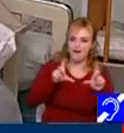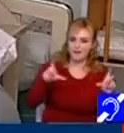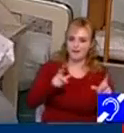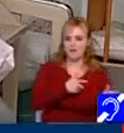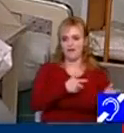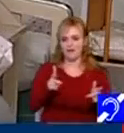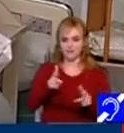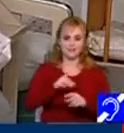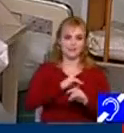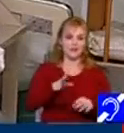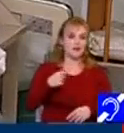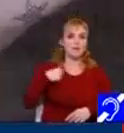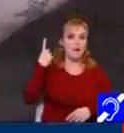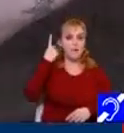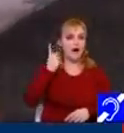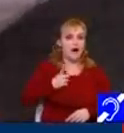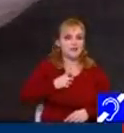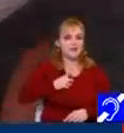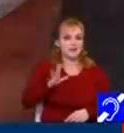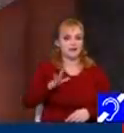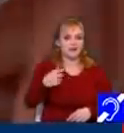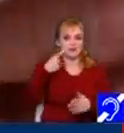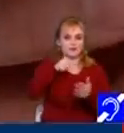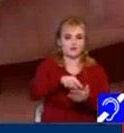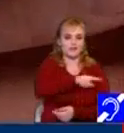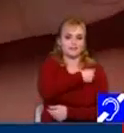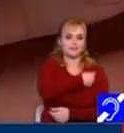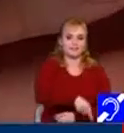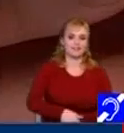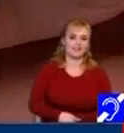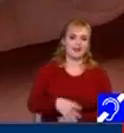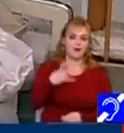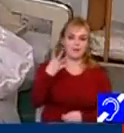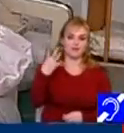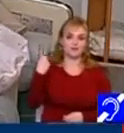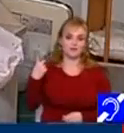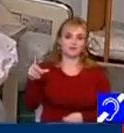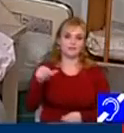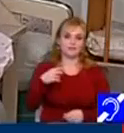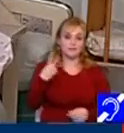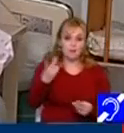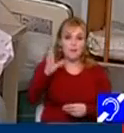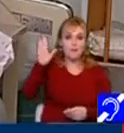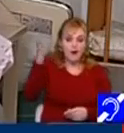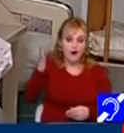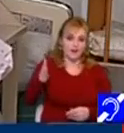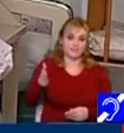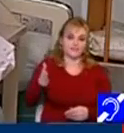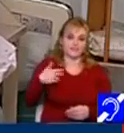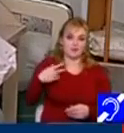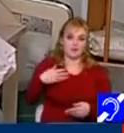gătim. Nici nu m-am așteptat să ajung la asta. 41 de săptămâni, dar marți trebuie să vin că să-mi